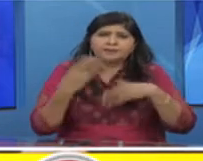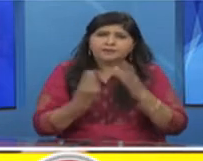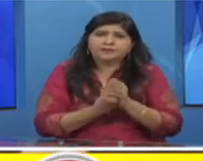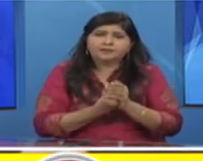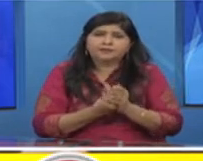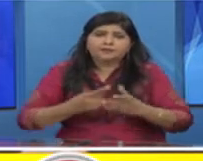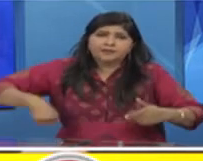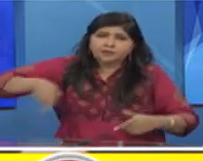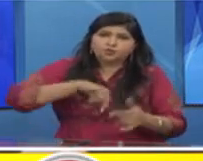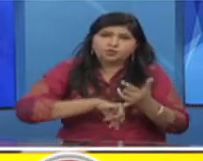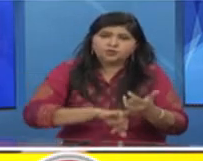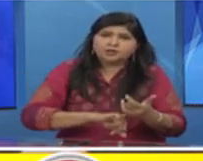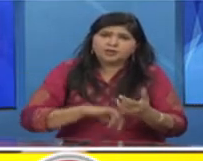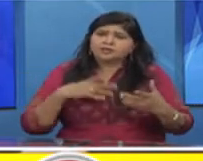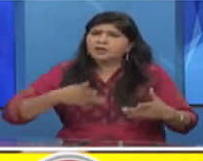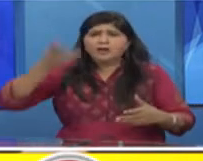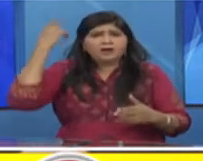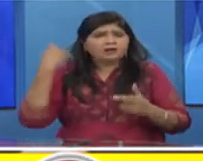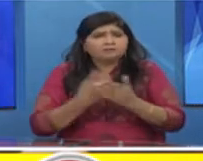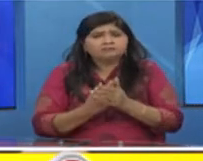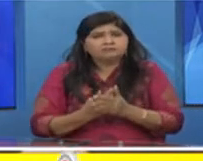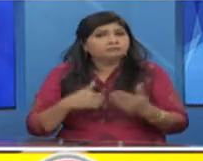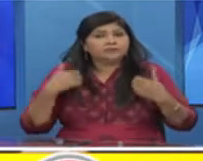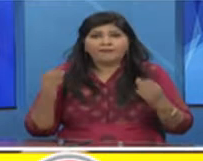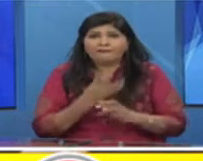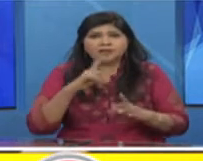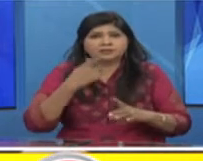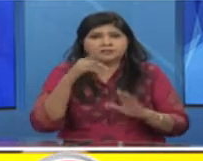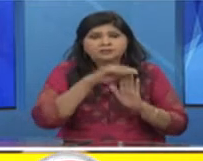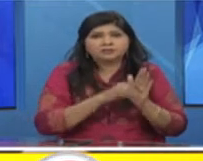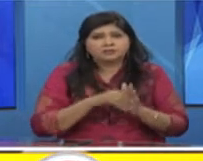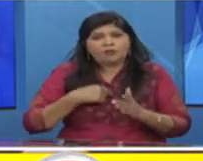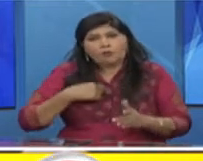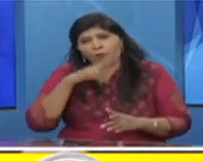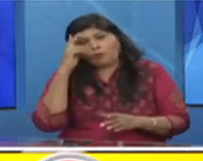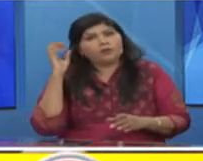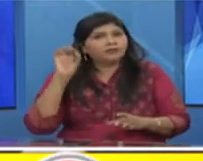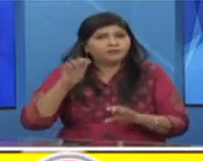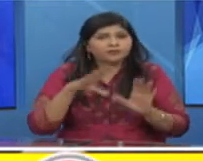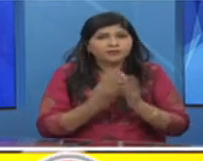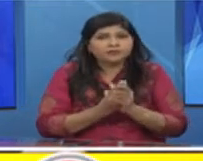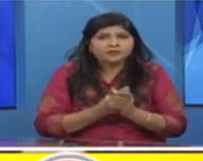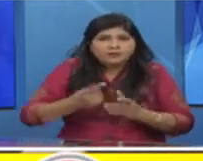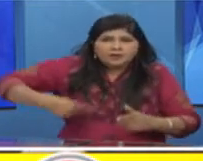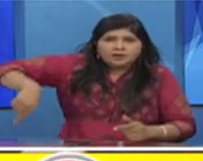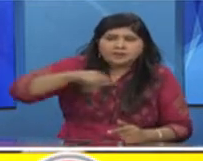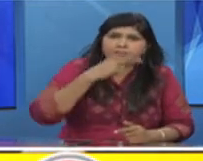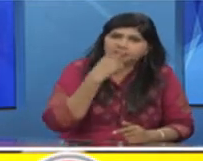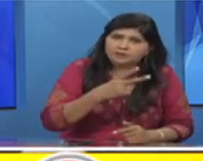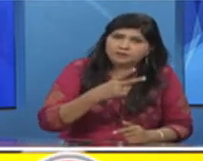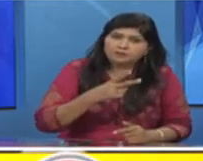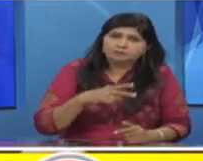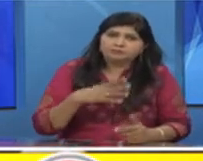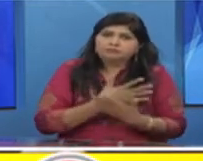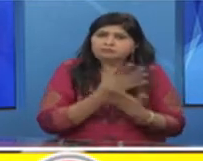हमारा समाज हमेशा से बहुत सक्रिय और सतर्क रहा है। हम अपने आसपास ही देखें तो